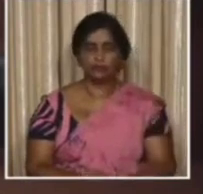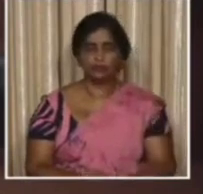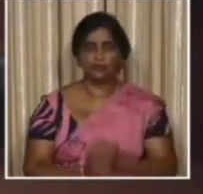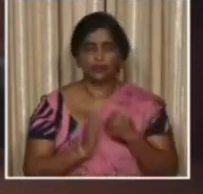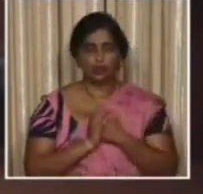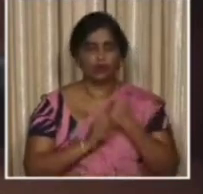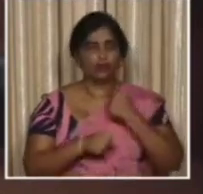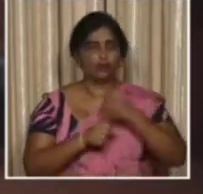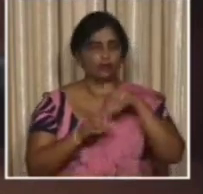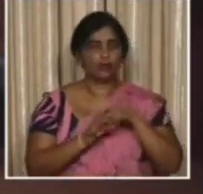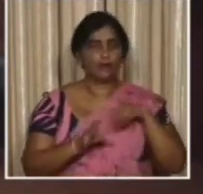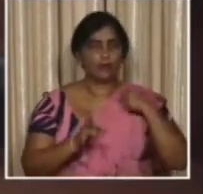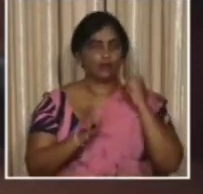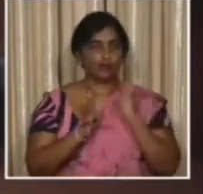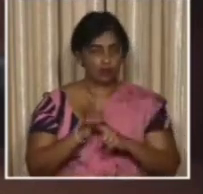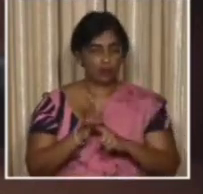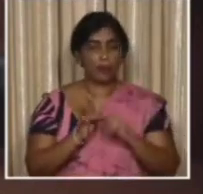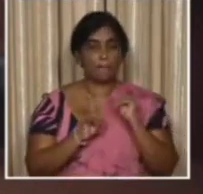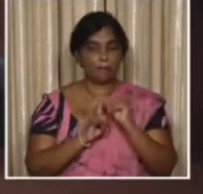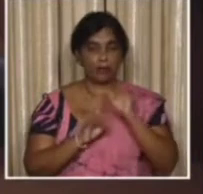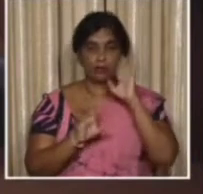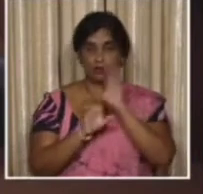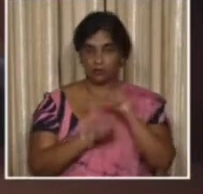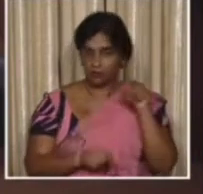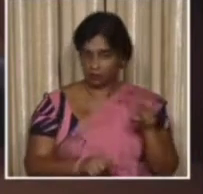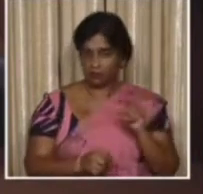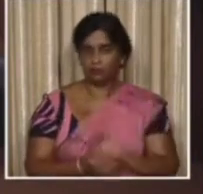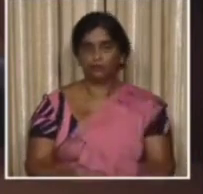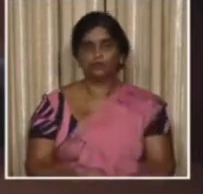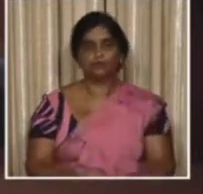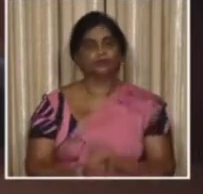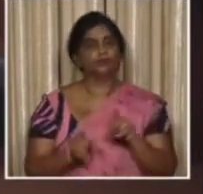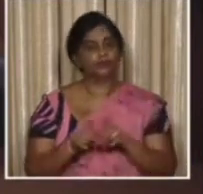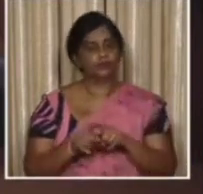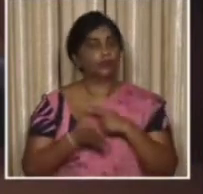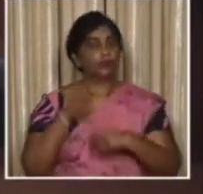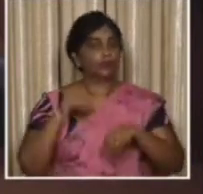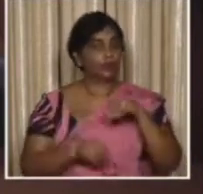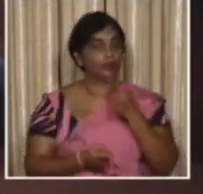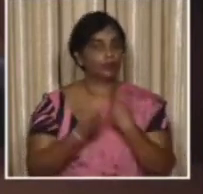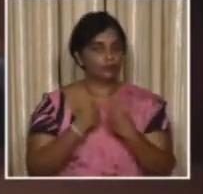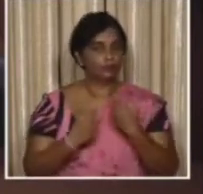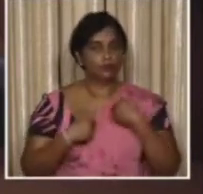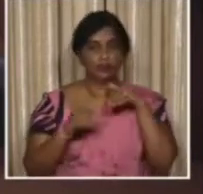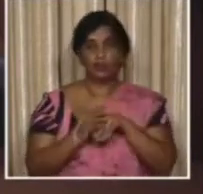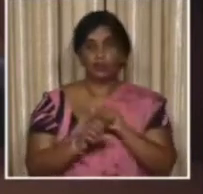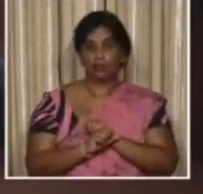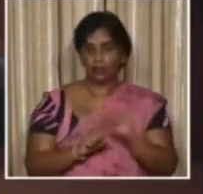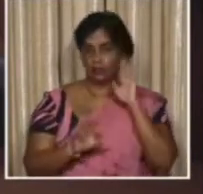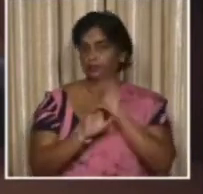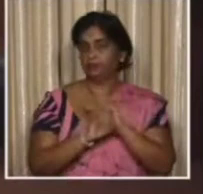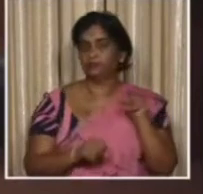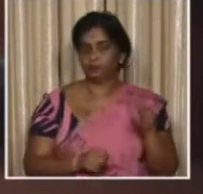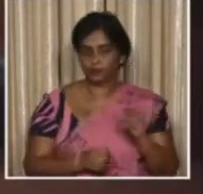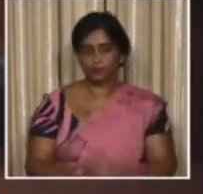garu aandupaksha pradhana sangvidhayaka prasanna ranthunga visin karapu prakashayakut ඒ වගේම ඡන්දේ විමසීමේදී අපි නොසිතීම් පිළිබඳව කරපු